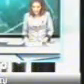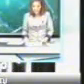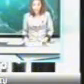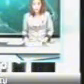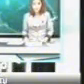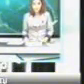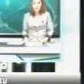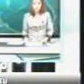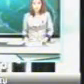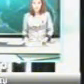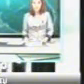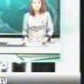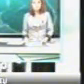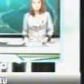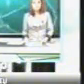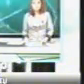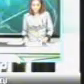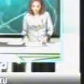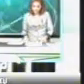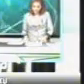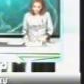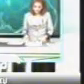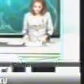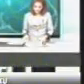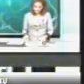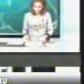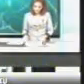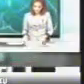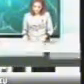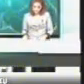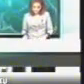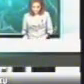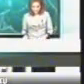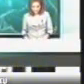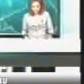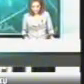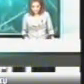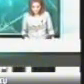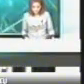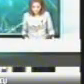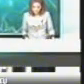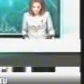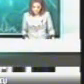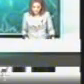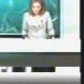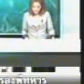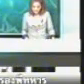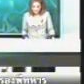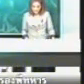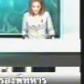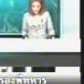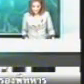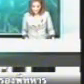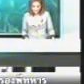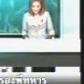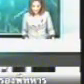งจะเร่งให้เสร็จก่อนเดือนพฤษภาคมค่ะ ก็เรียนตรงๆเลยนะคะเราบังคับน้ำไม่ได้แล้วก็สำหรับแผนเรียกว่าแผนเฉพา